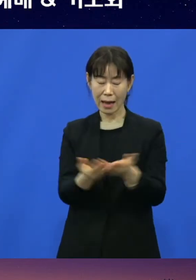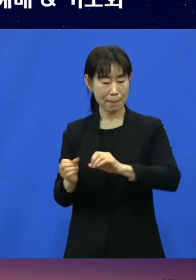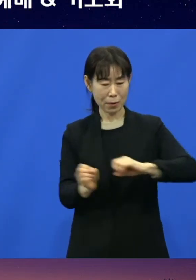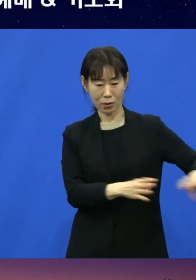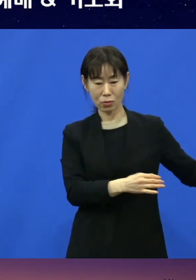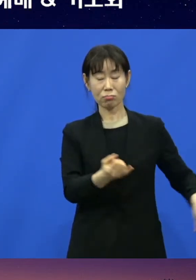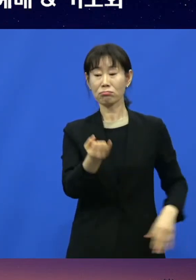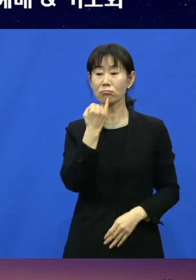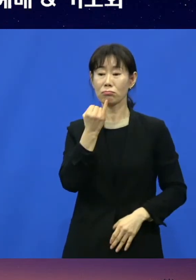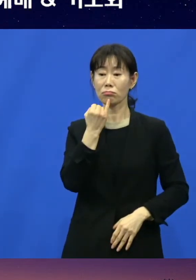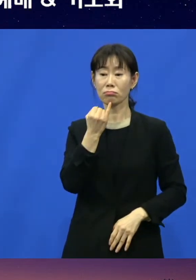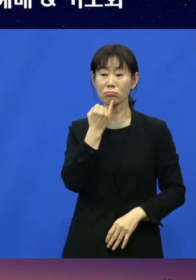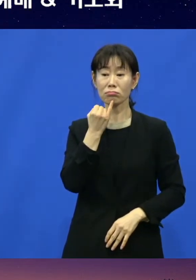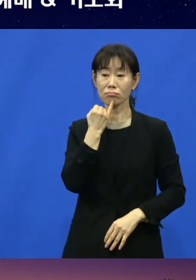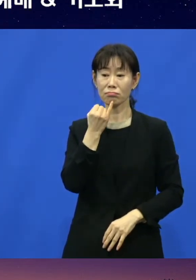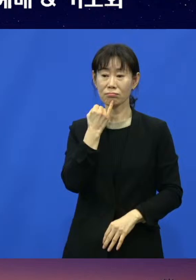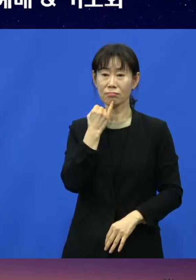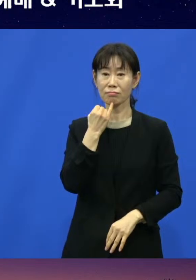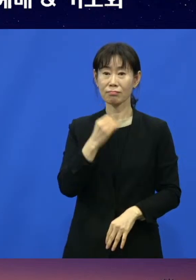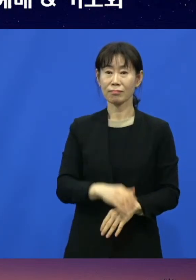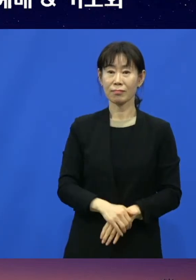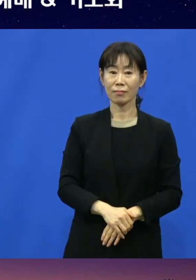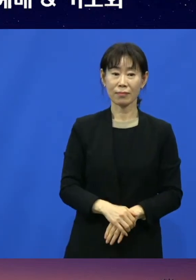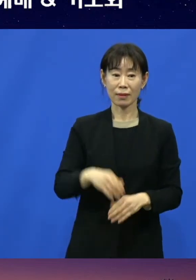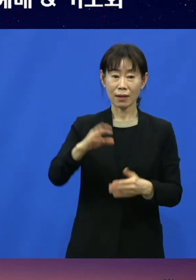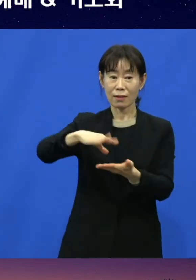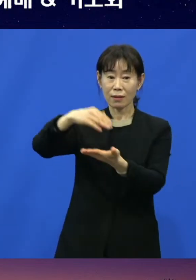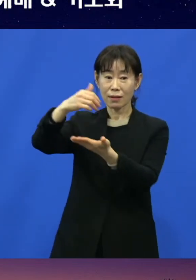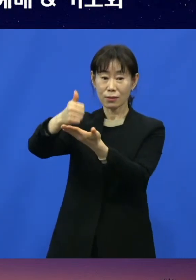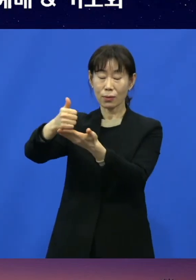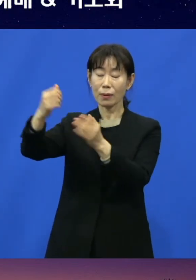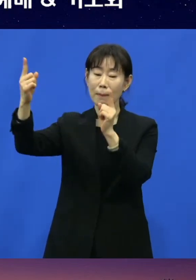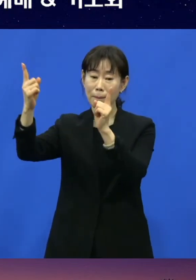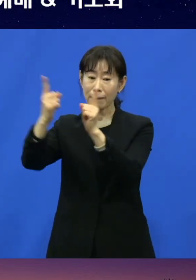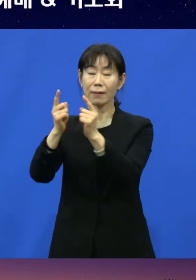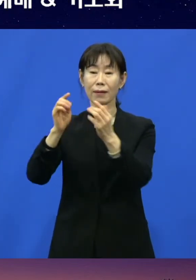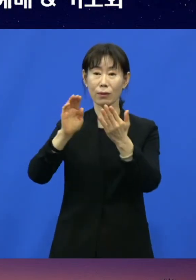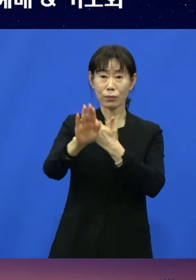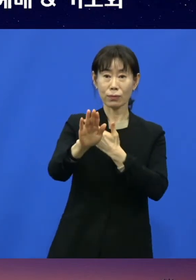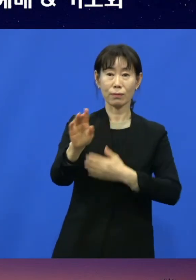상관없다. 아니, 내가 그리스도를 얻고 나니까